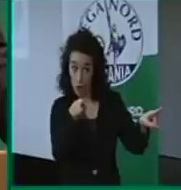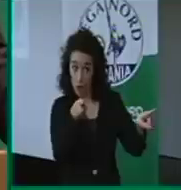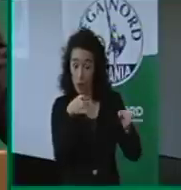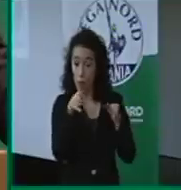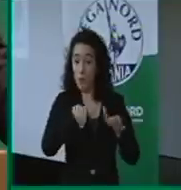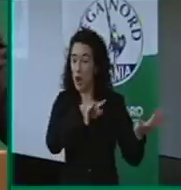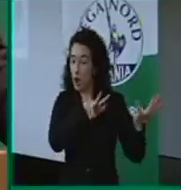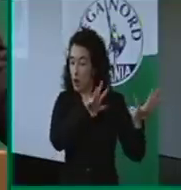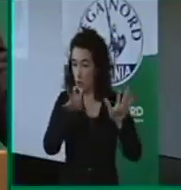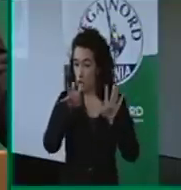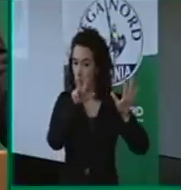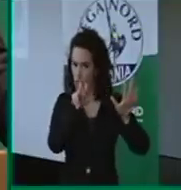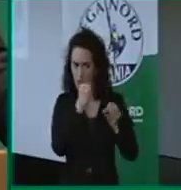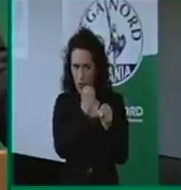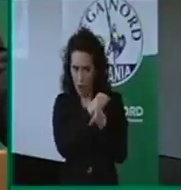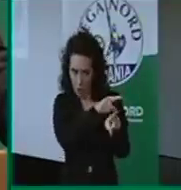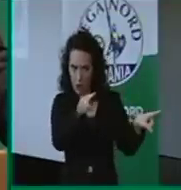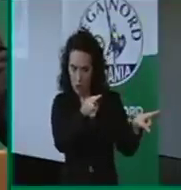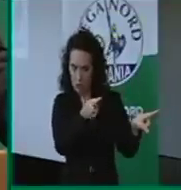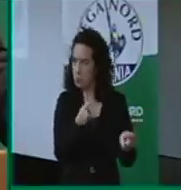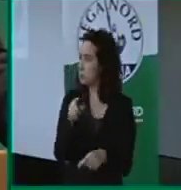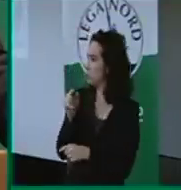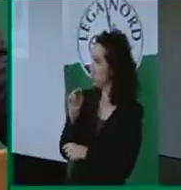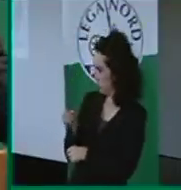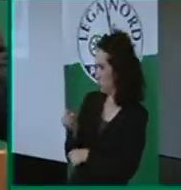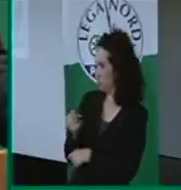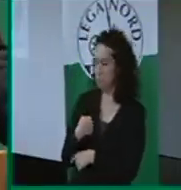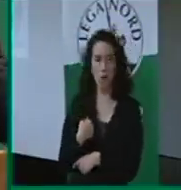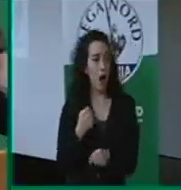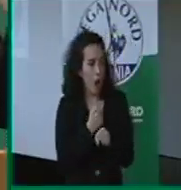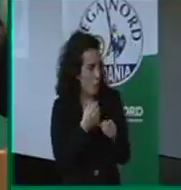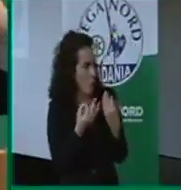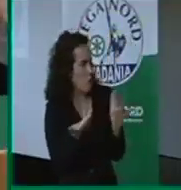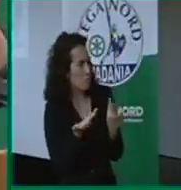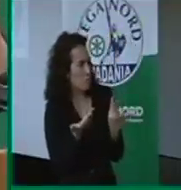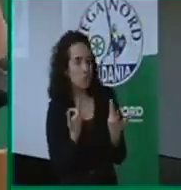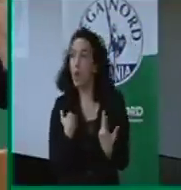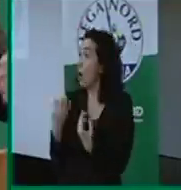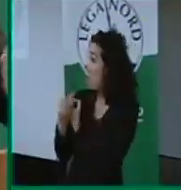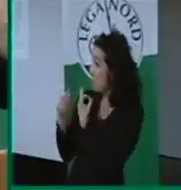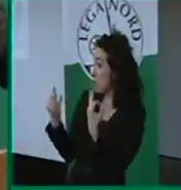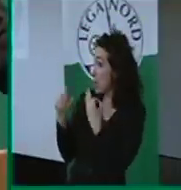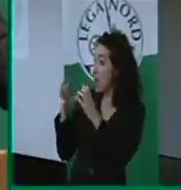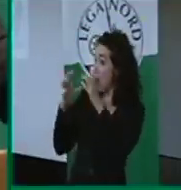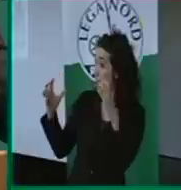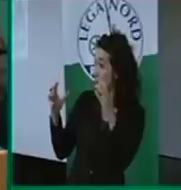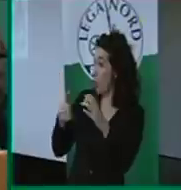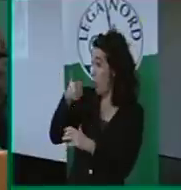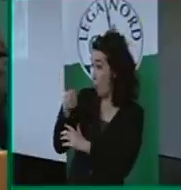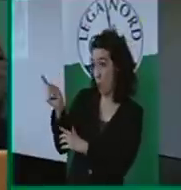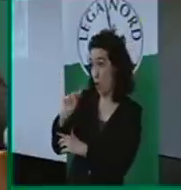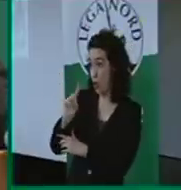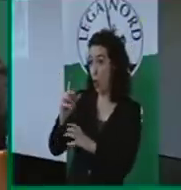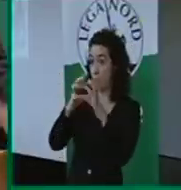80 e loro sì come andavano le cose benissimo Anzi il mio capannone ne avevo uno in quegli anni lì sono